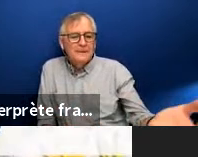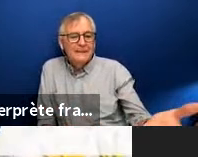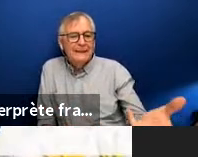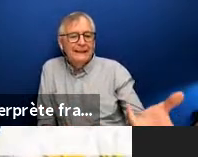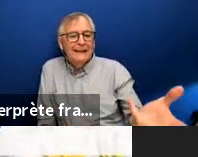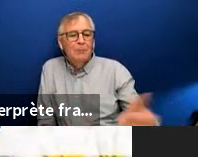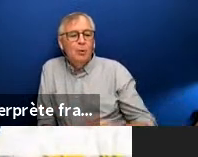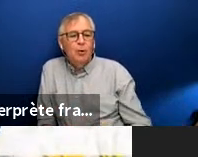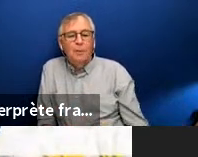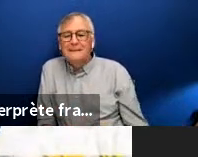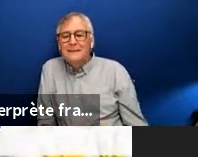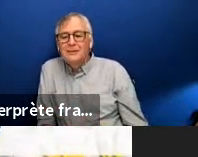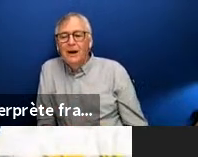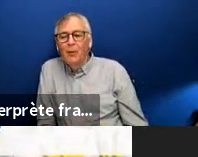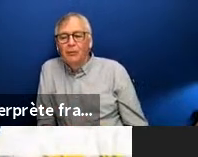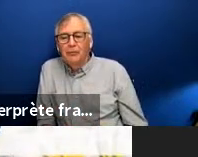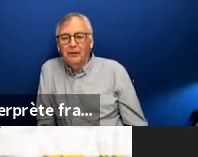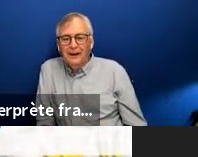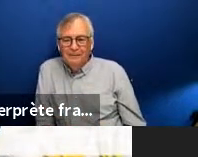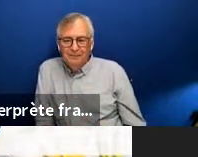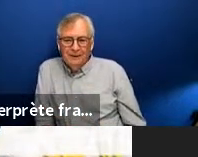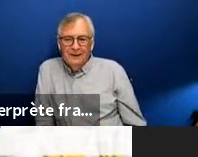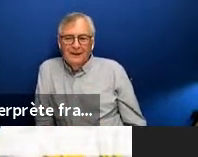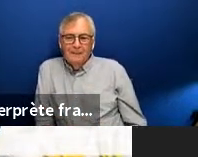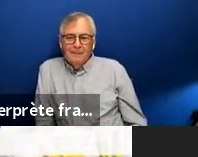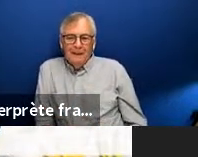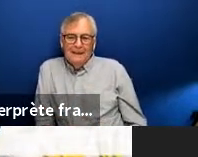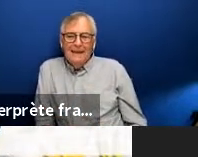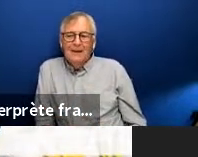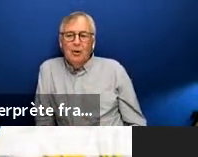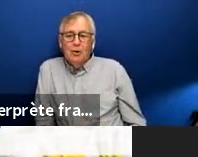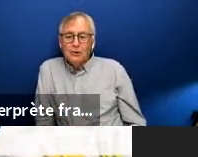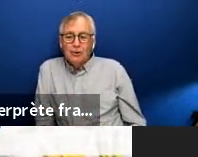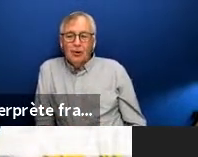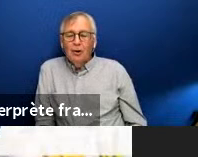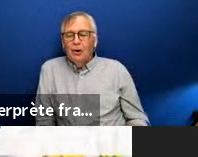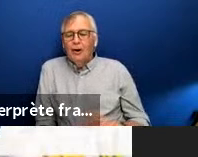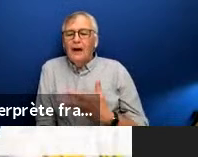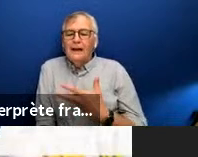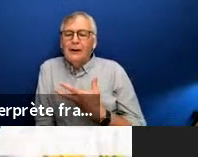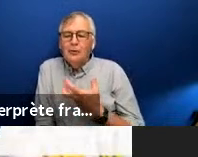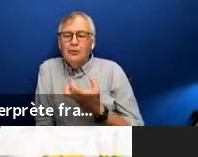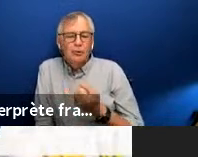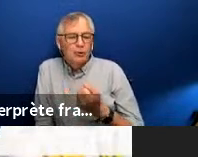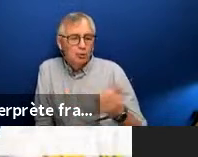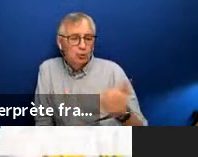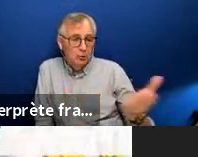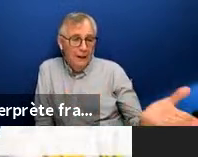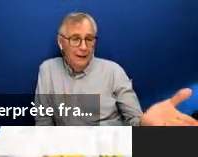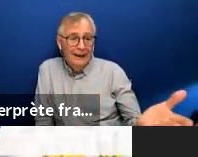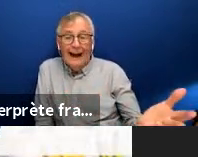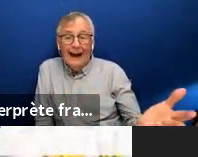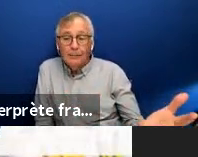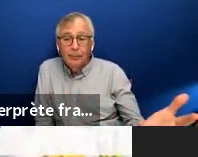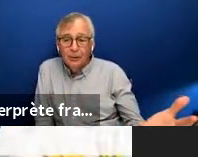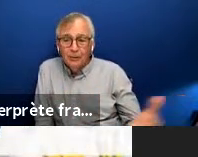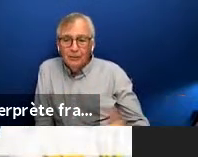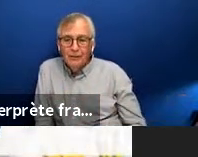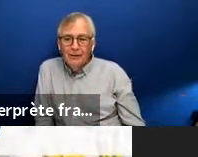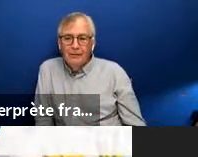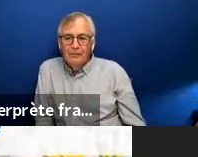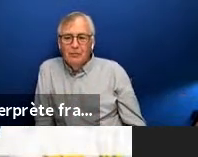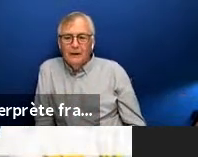on voit aussi des tableaux que mes étudiants ont faits qui illustrent la culture sourde.